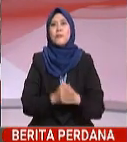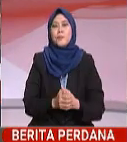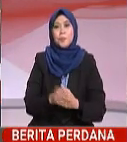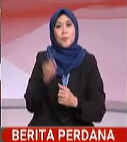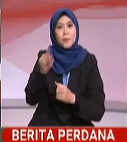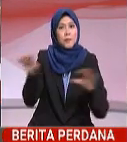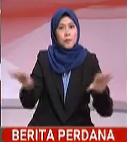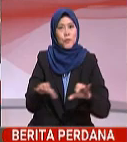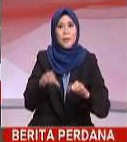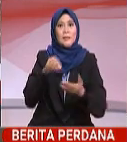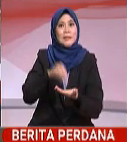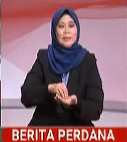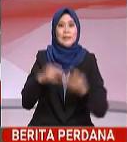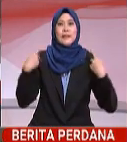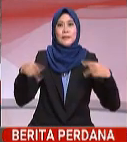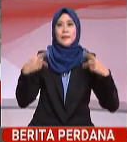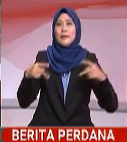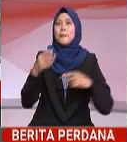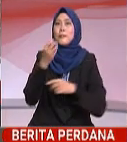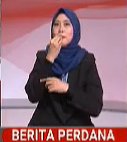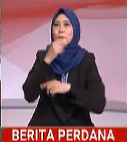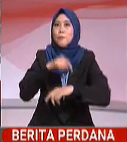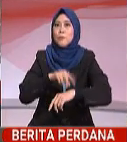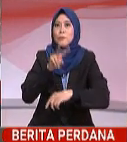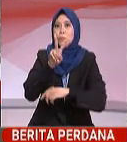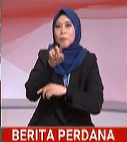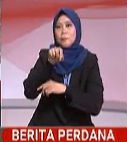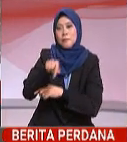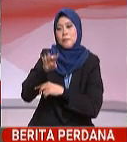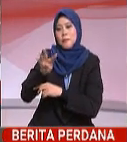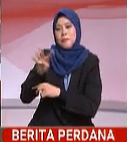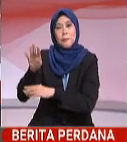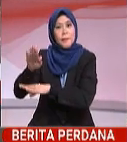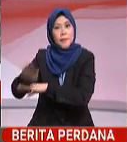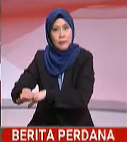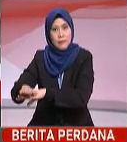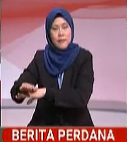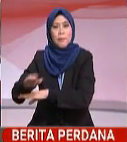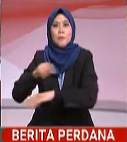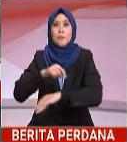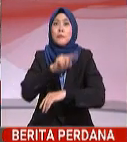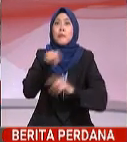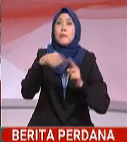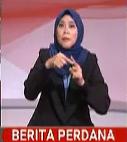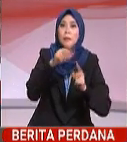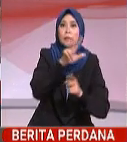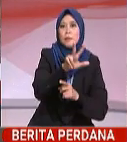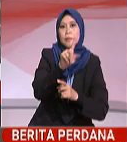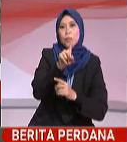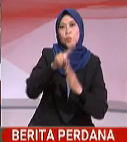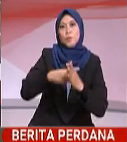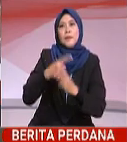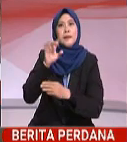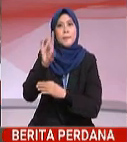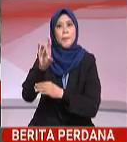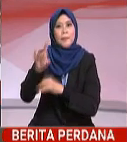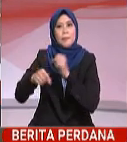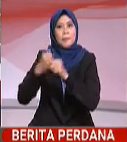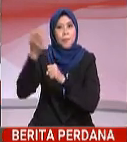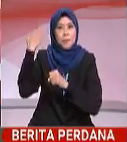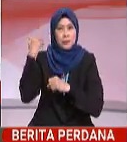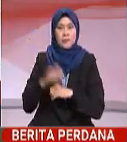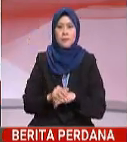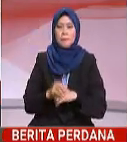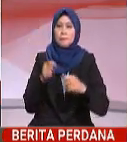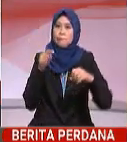itu di sebuah kedai makan pada pukul 2.44 minit petang 31 Ogos tahun lepas. Dia dituduh mengikut